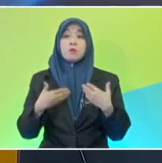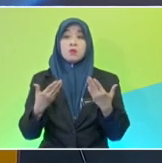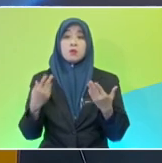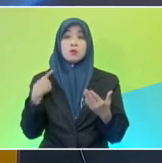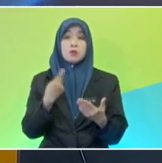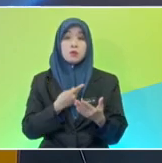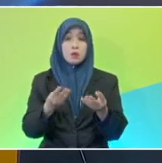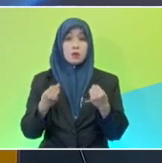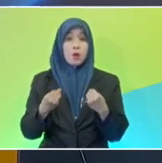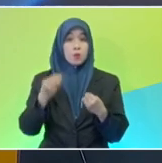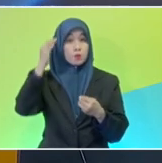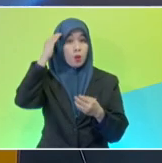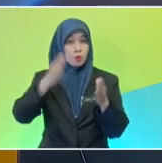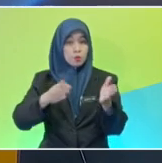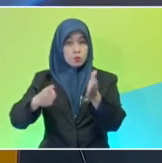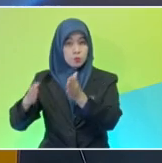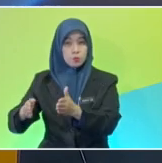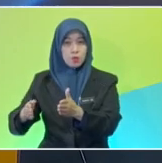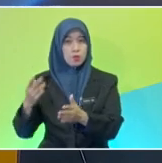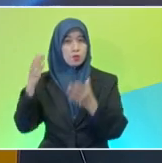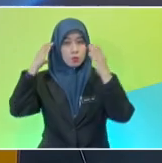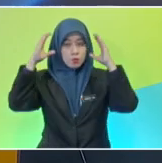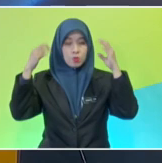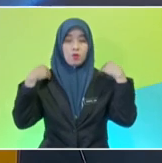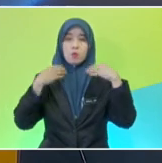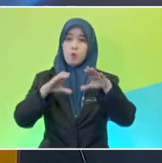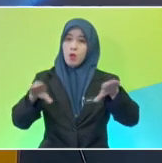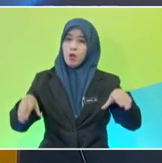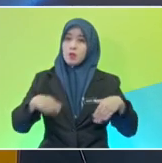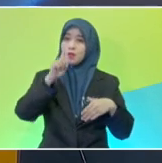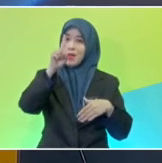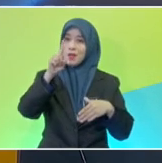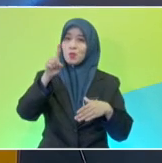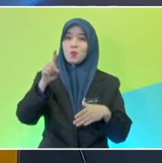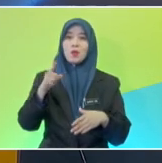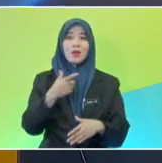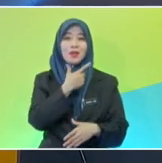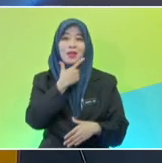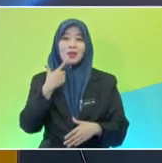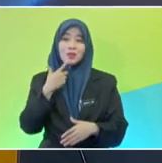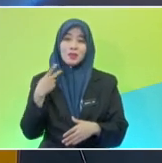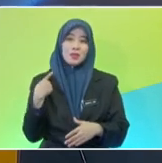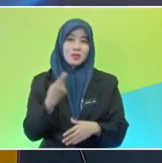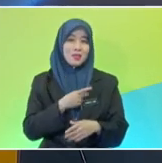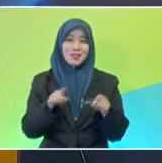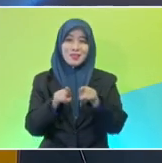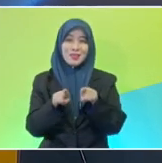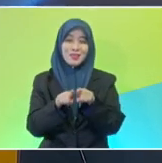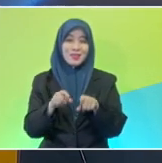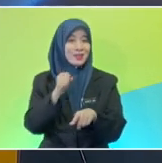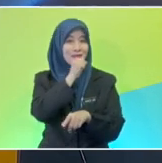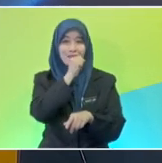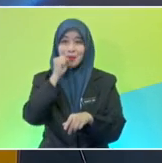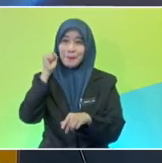tahu susunan dia? Cikgu ada buat satu lagu untuk kita sama-sama